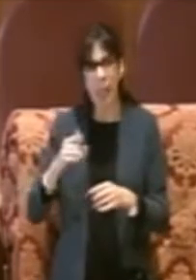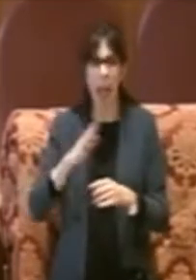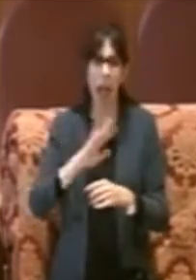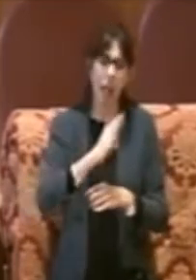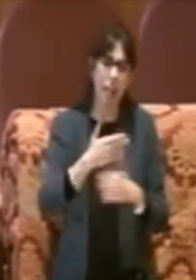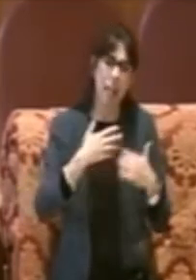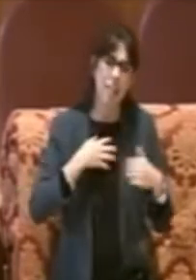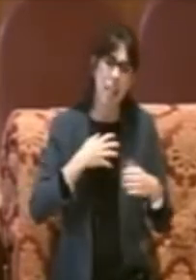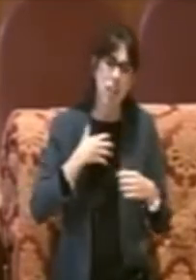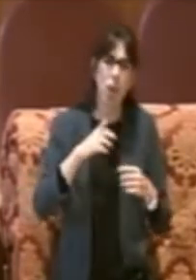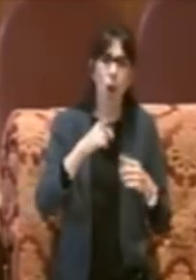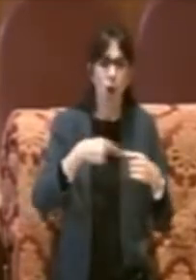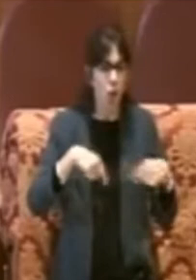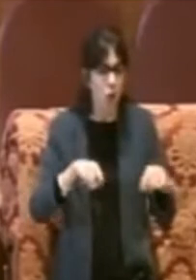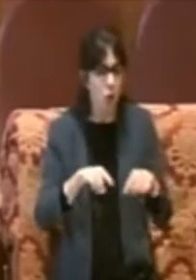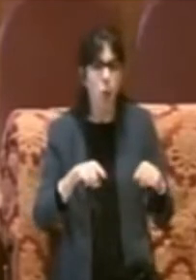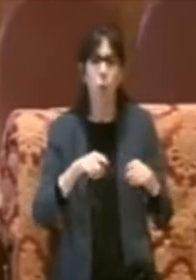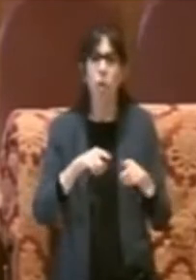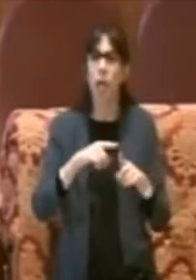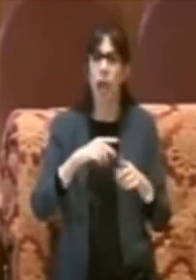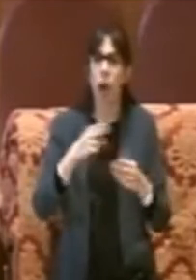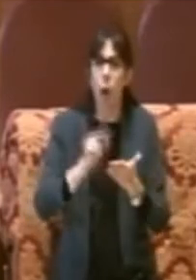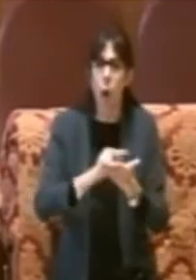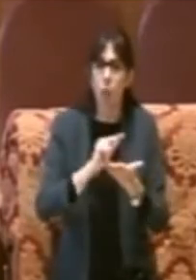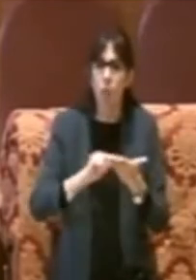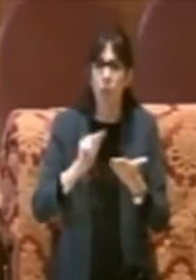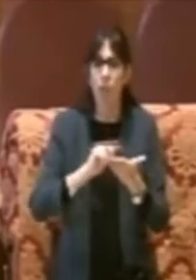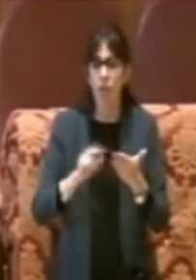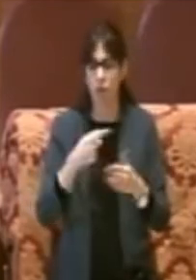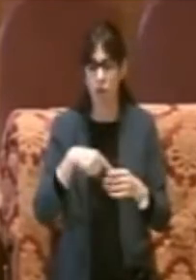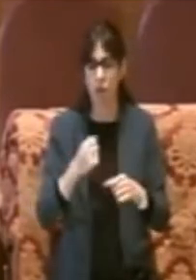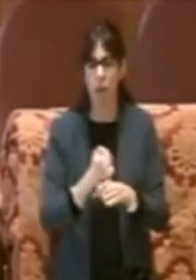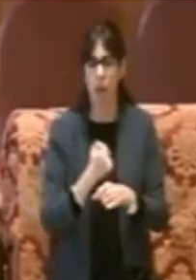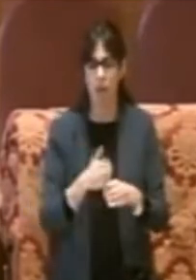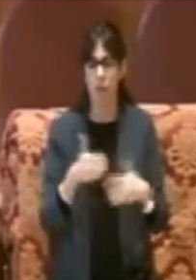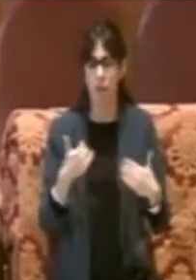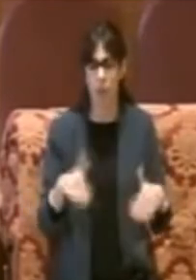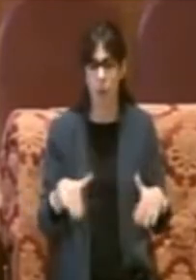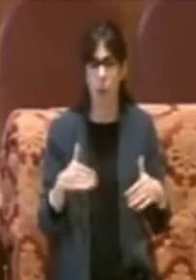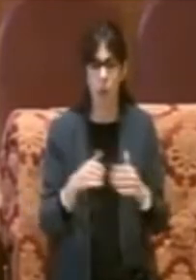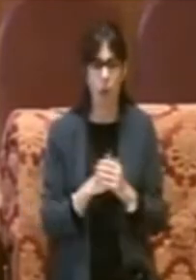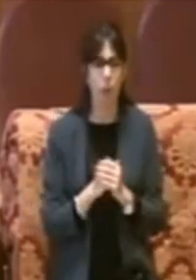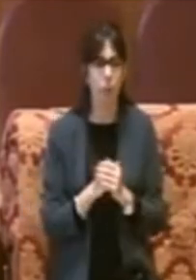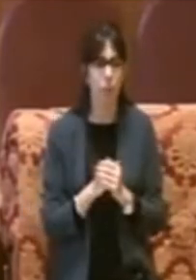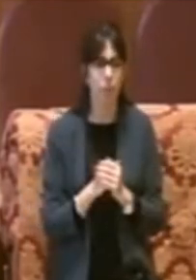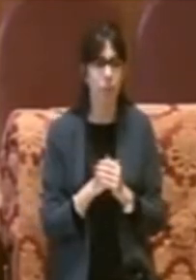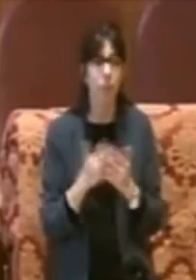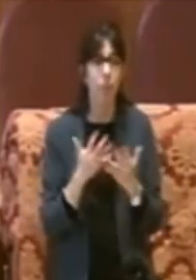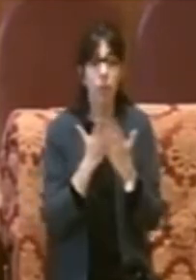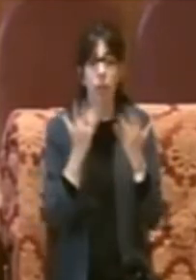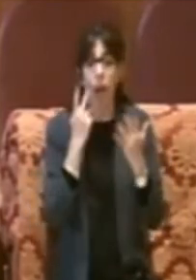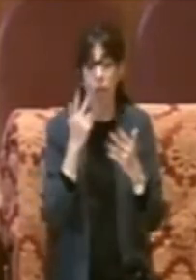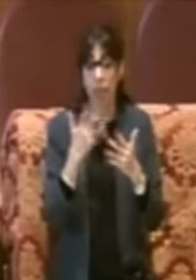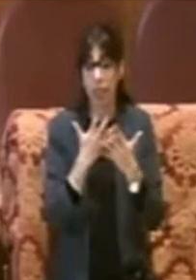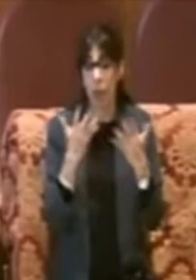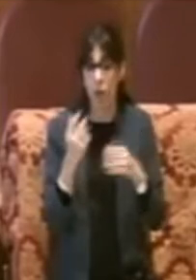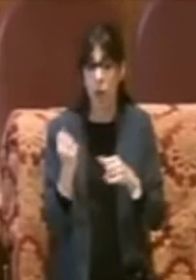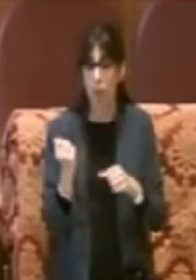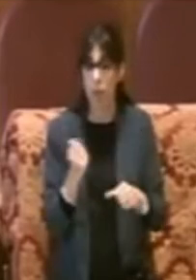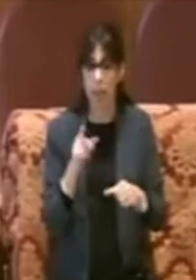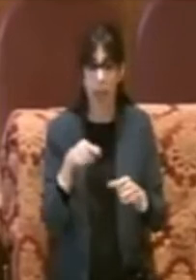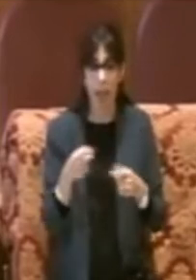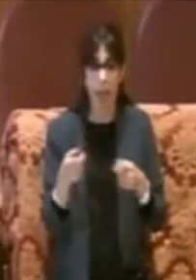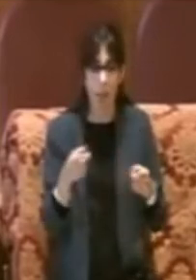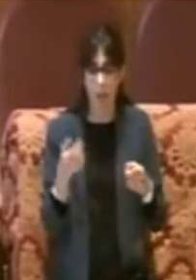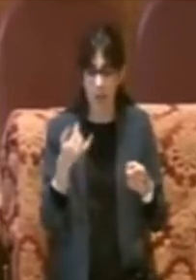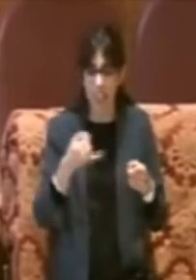anche questa volta è evidente che è fondamentale anche nelle fasi finali insomma quelle